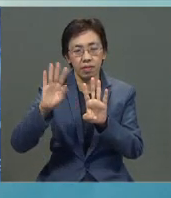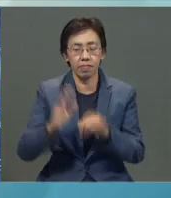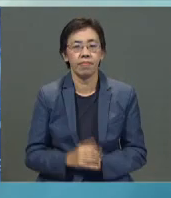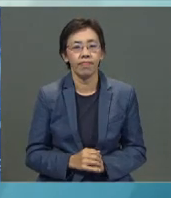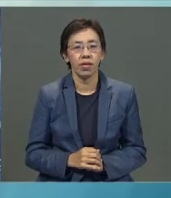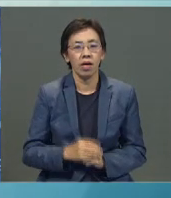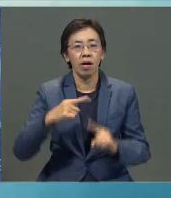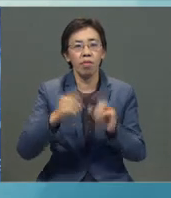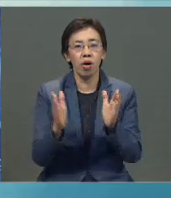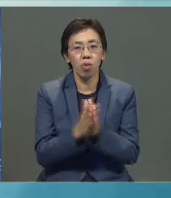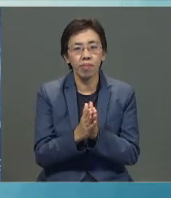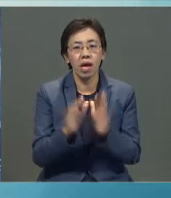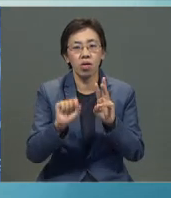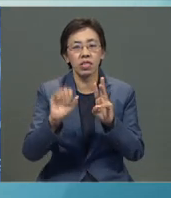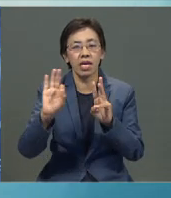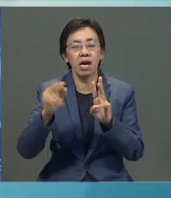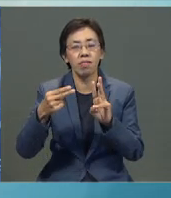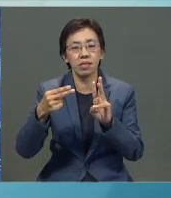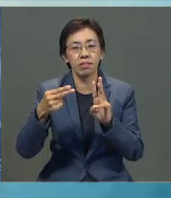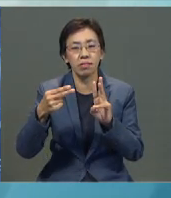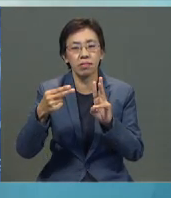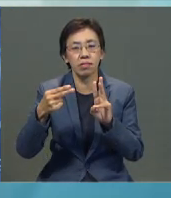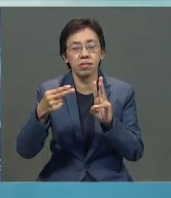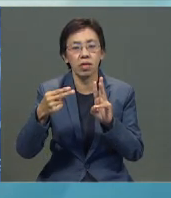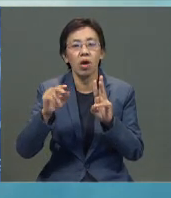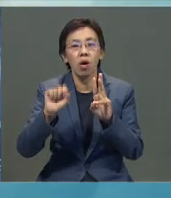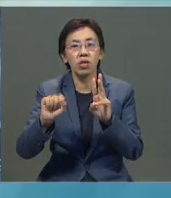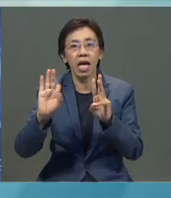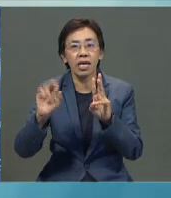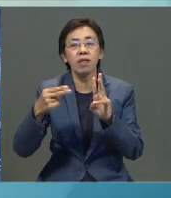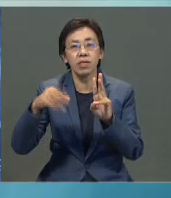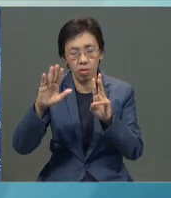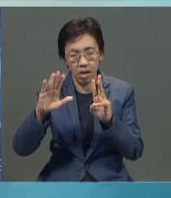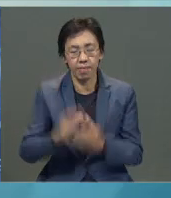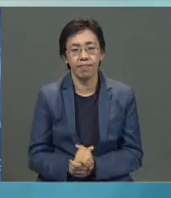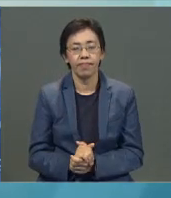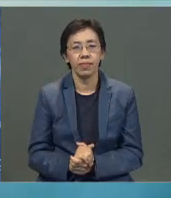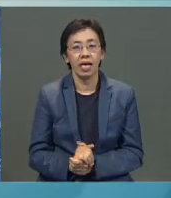กว่านะครับรวมเป็น 6แสน 9ก็อ่าสุขแสน 9